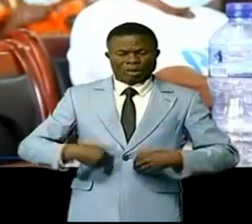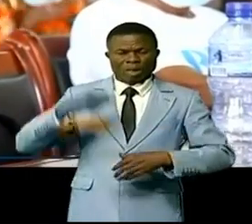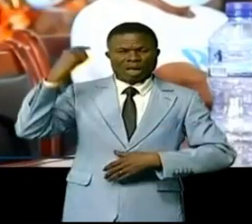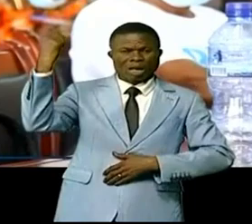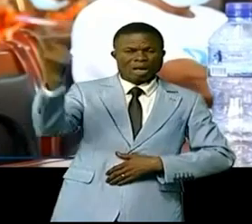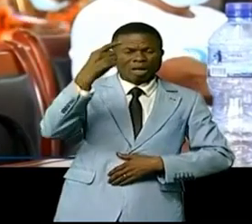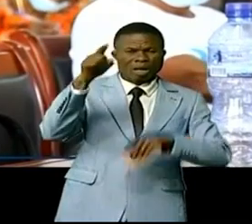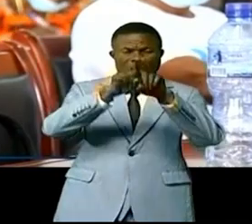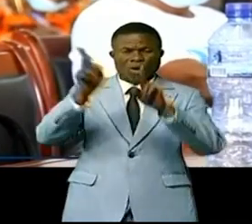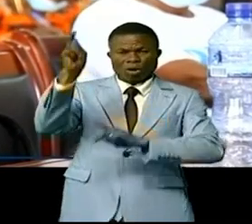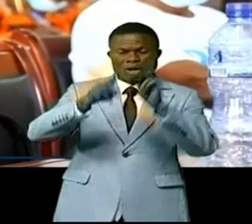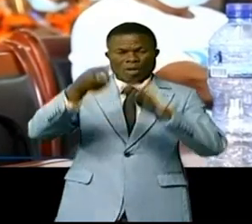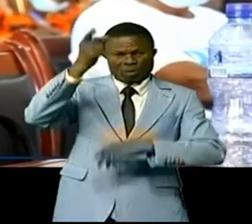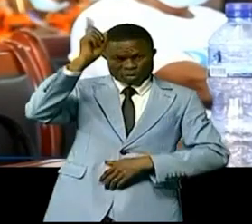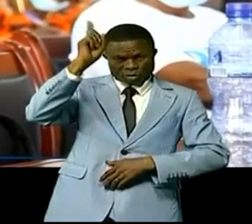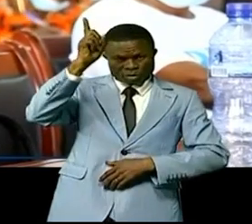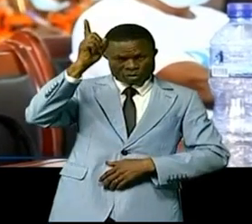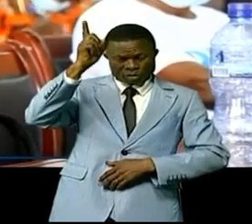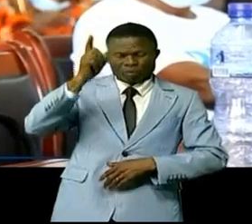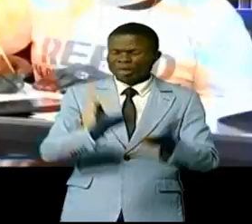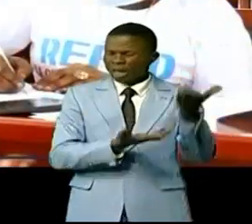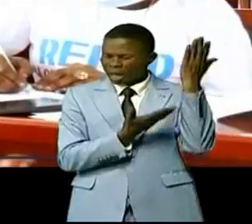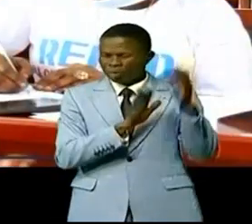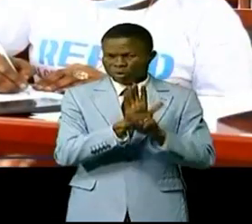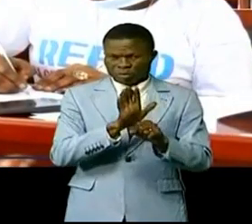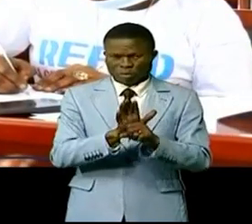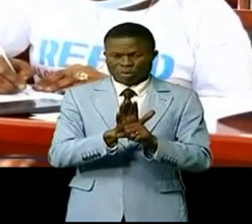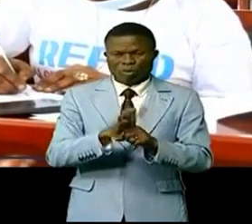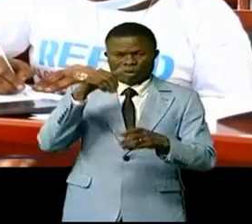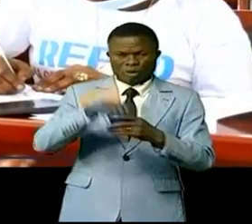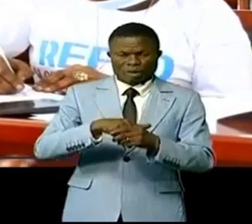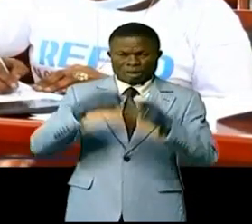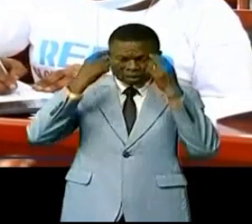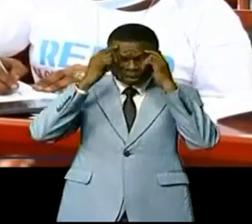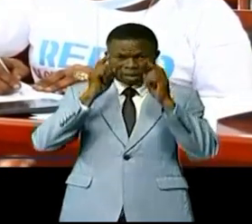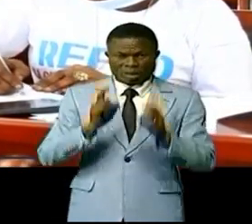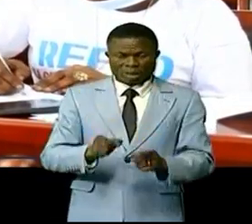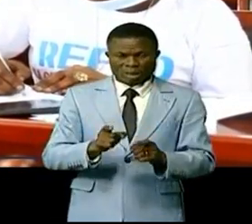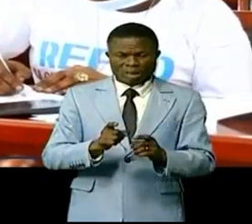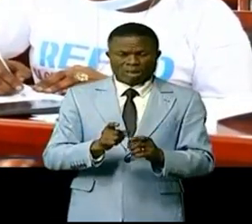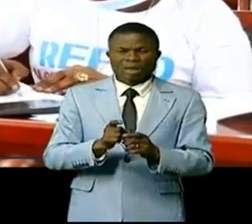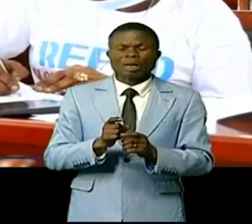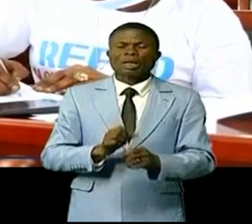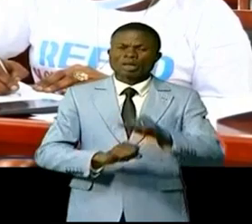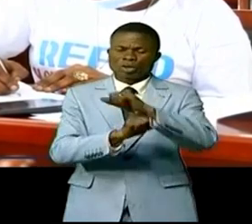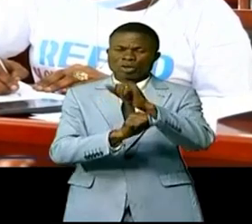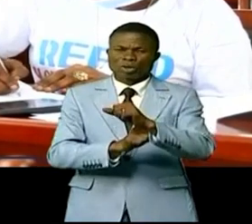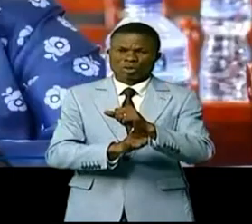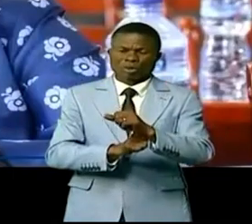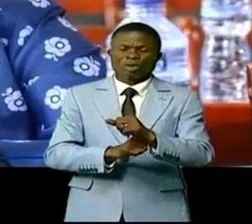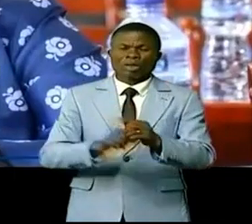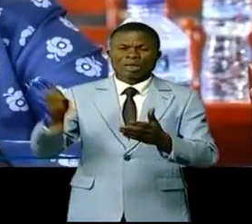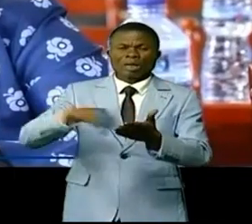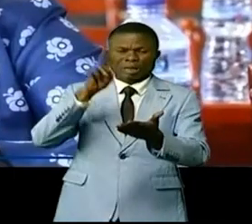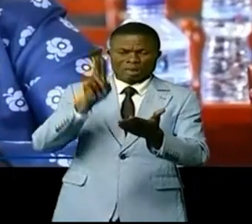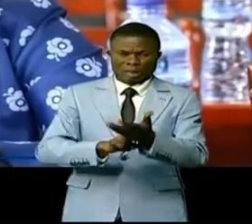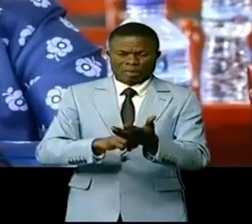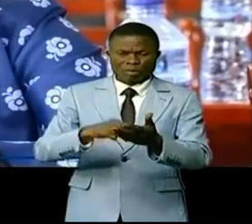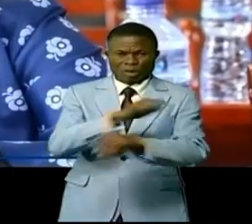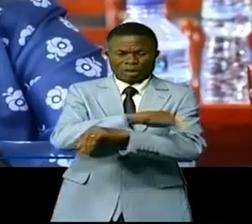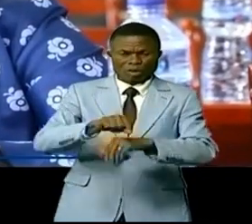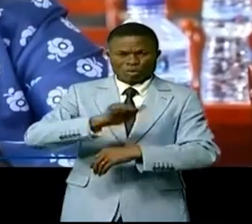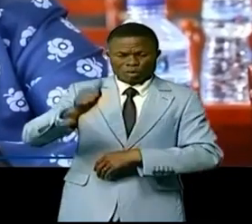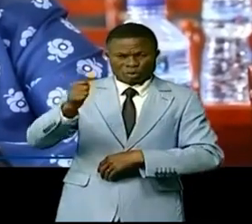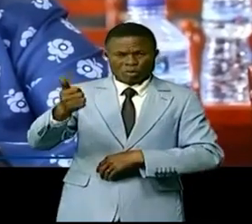et au peuple d'abord, s'avère très capitale dans la mesure où elle cadre avec les missions assignées à son ministère.